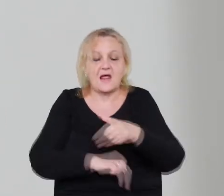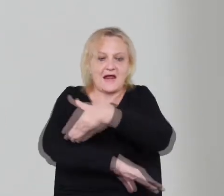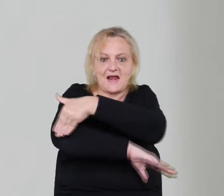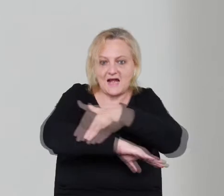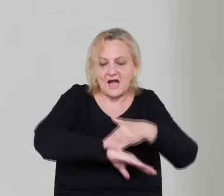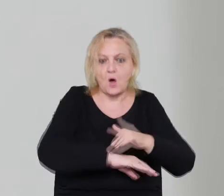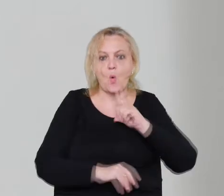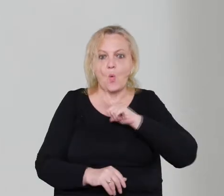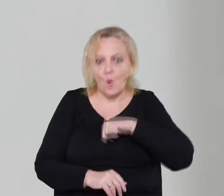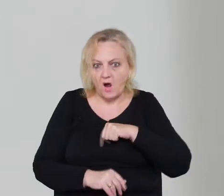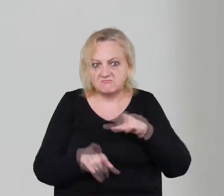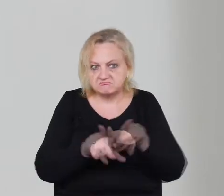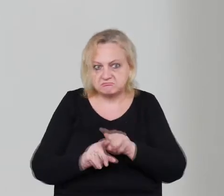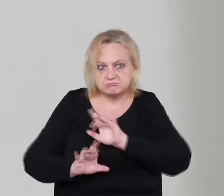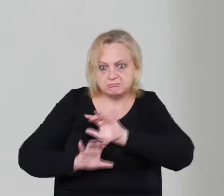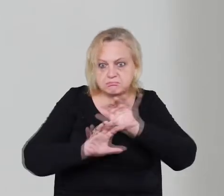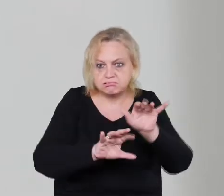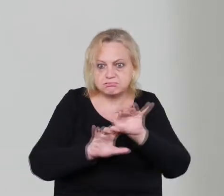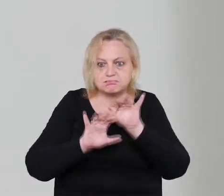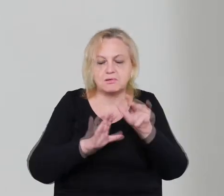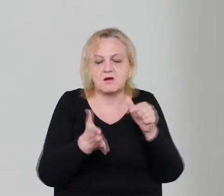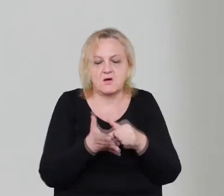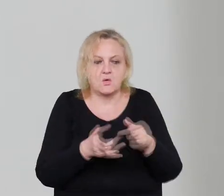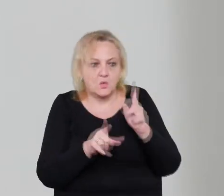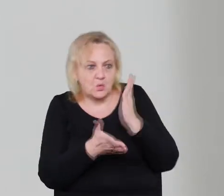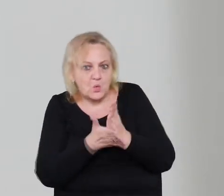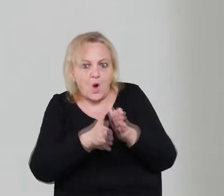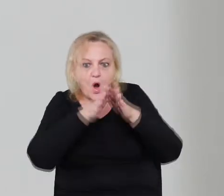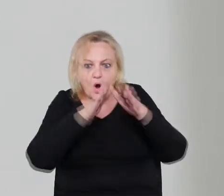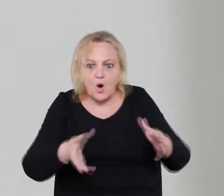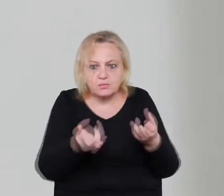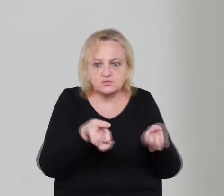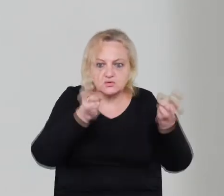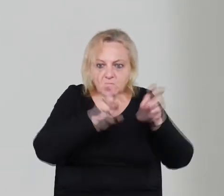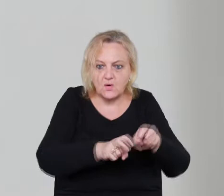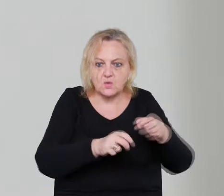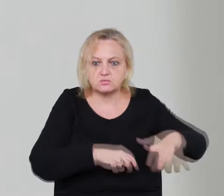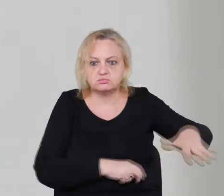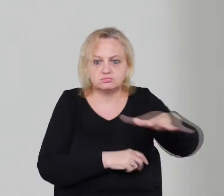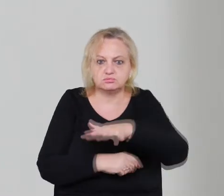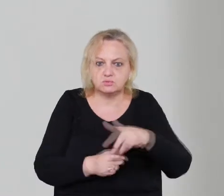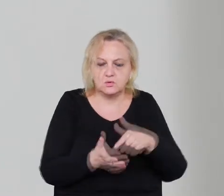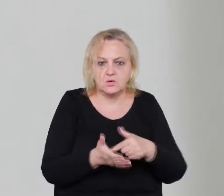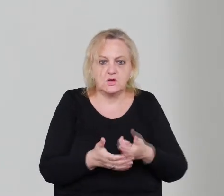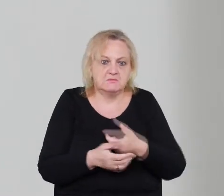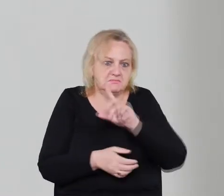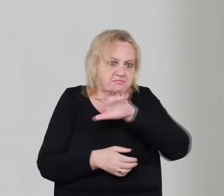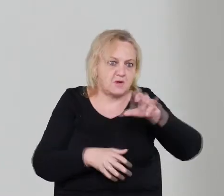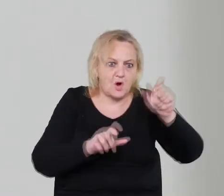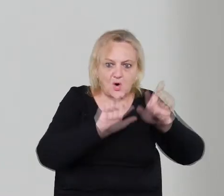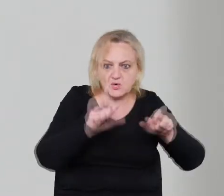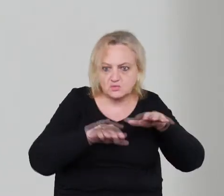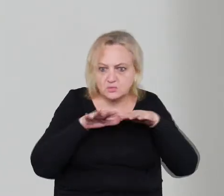z łotwą Tam faktycznie już tym momencie są pewne obozowisko po tworzone w których znajduje się po kilkaset osób